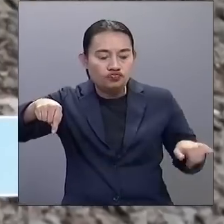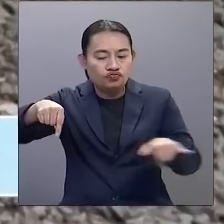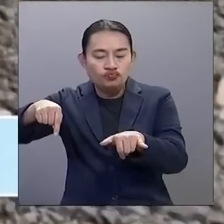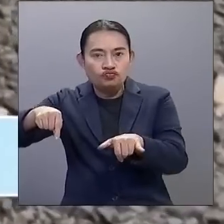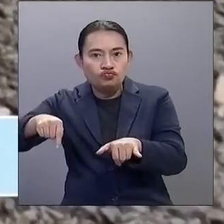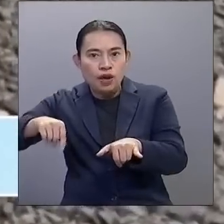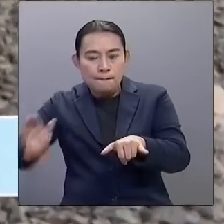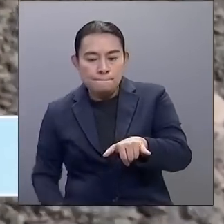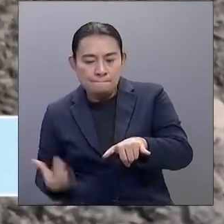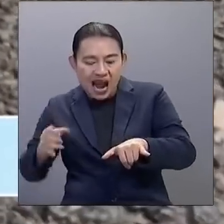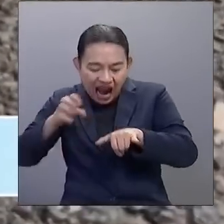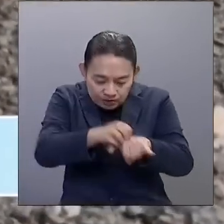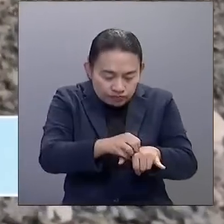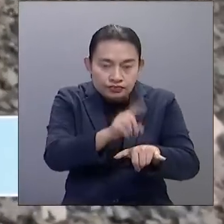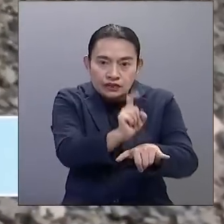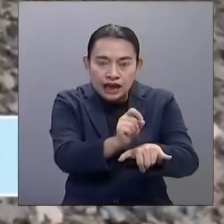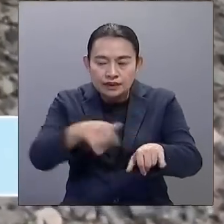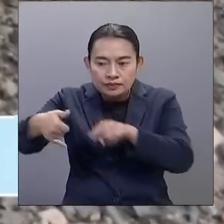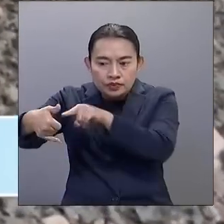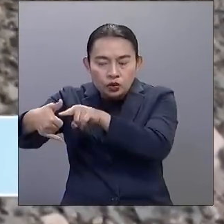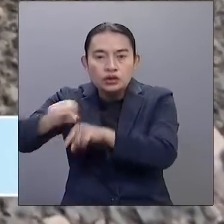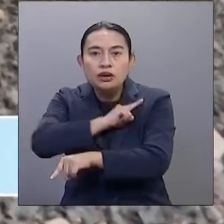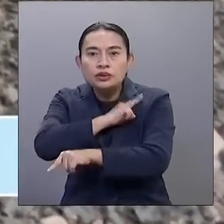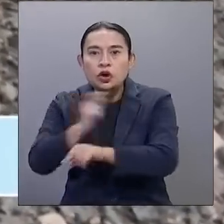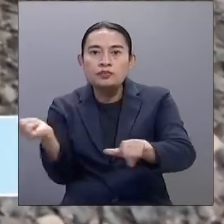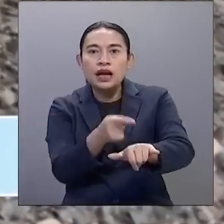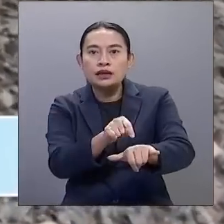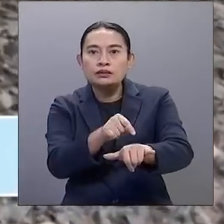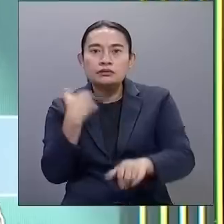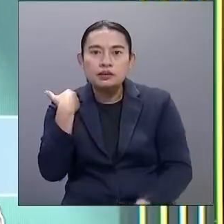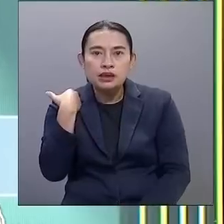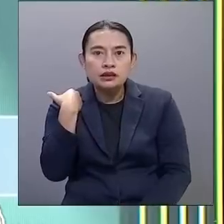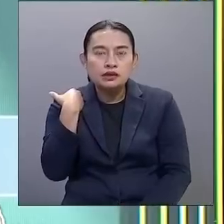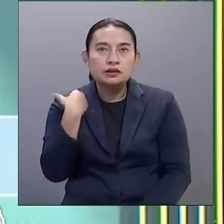ของสุนัขเนี่ยจะต้องรับผิดชอบในการเสียหายของแมวตัวนั้นไหมฮะ ผมอยากให้มองอย่